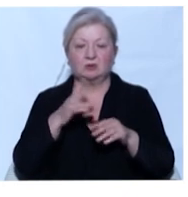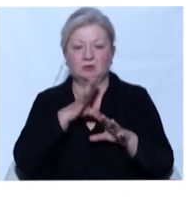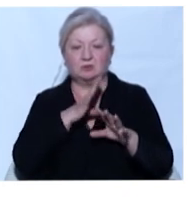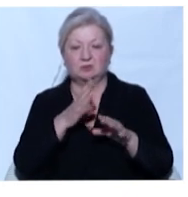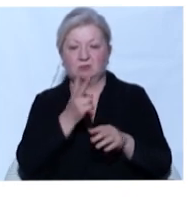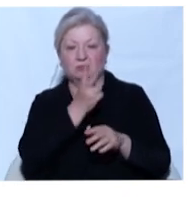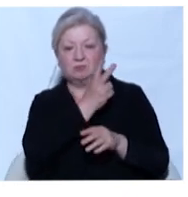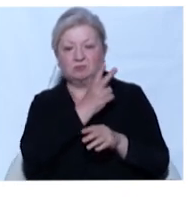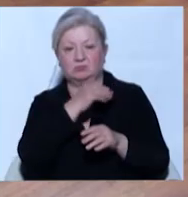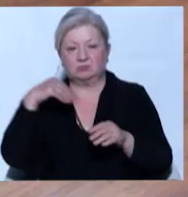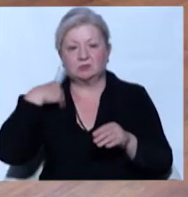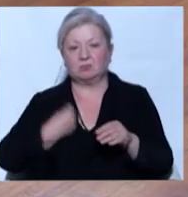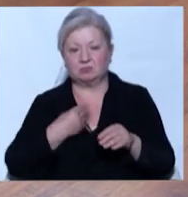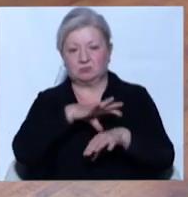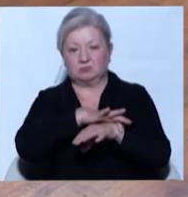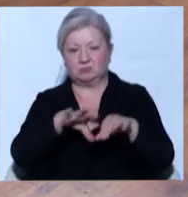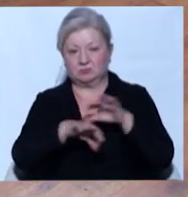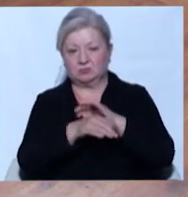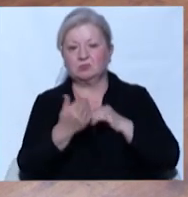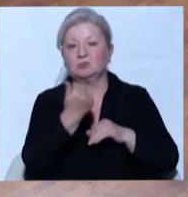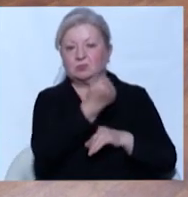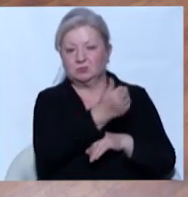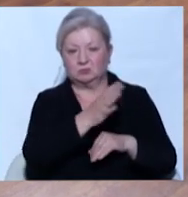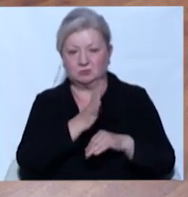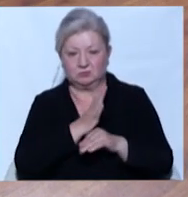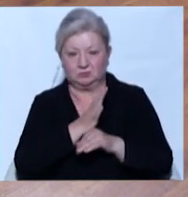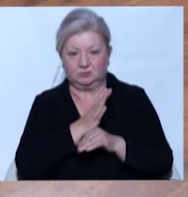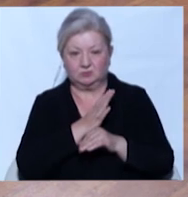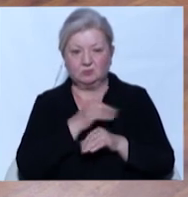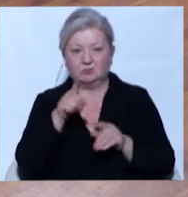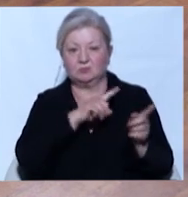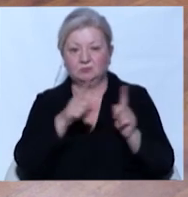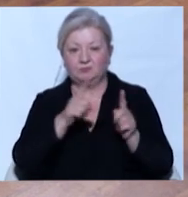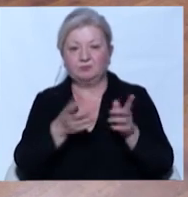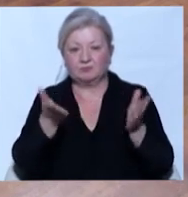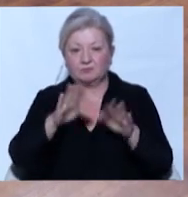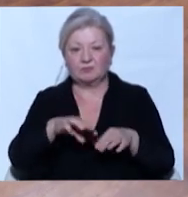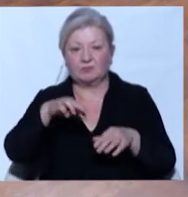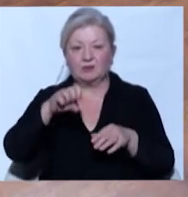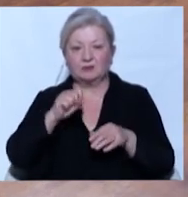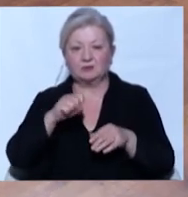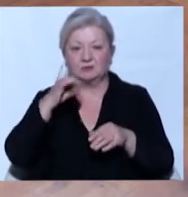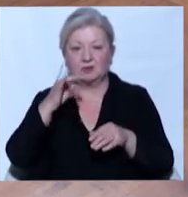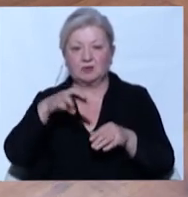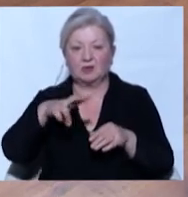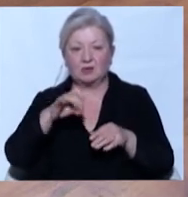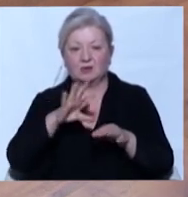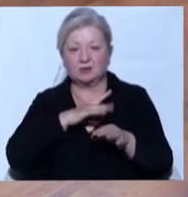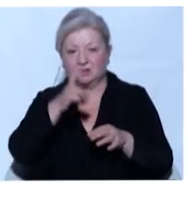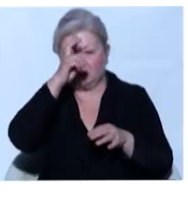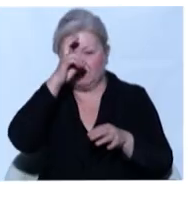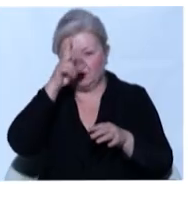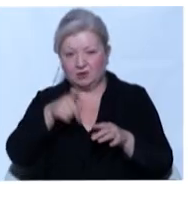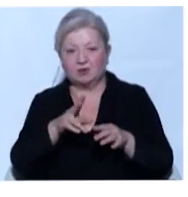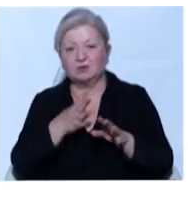საფრანგეთის კოლონიზაციის ტერიტორიას, კოლონიურ ტერიტორიას. მათ შორის ჩება ტაილანდი, ქვეყანა, რომელიც თუ